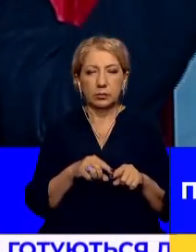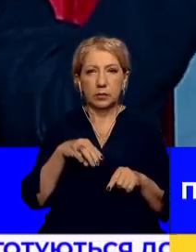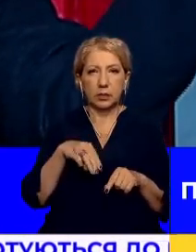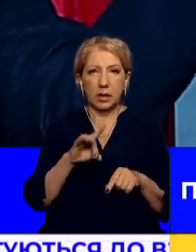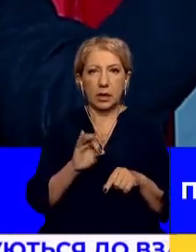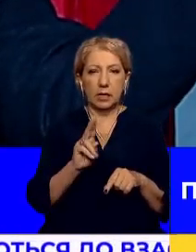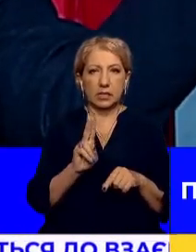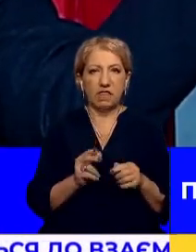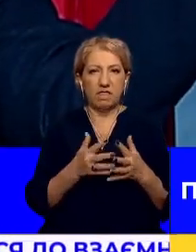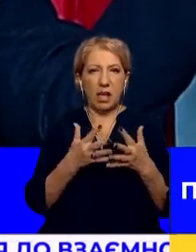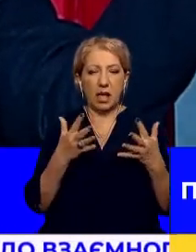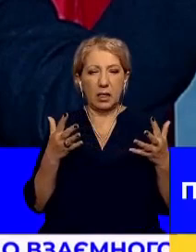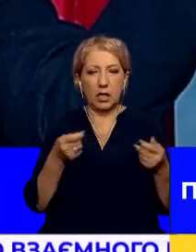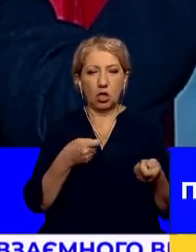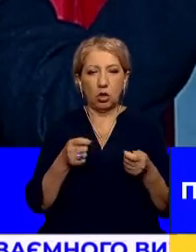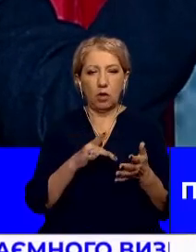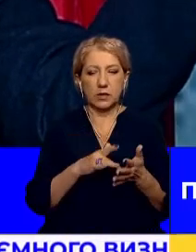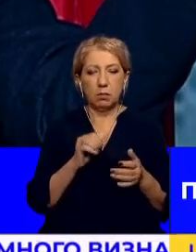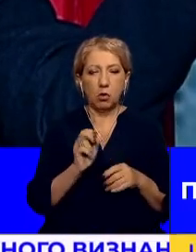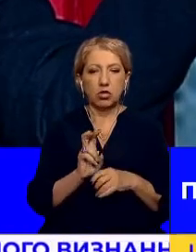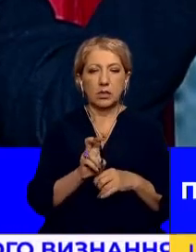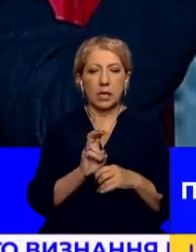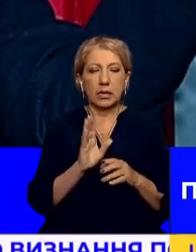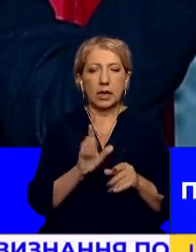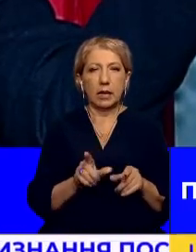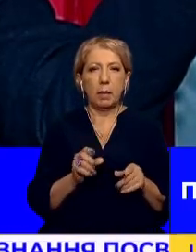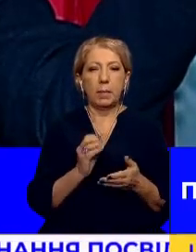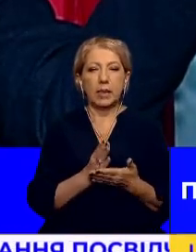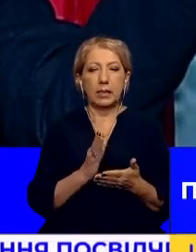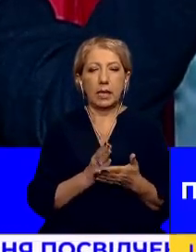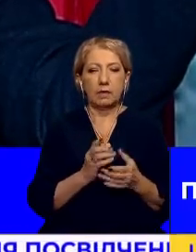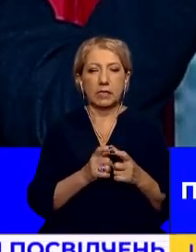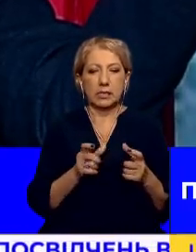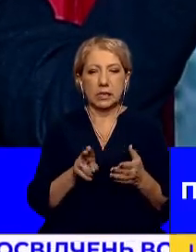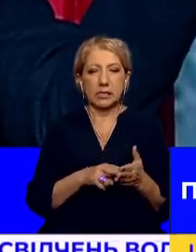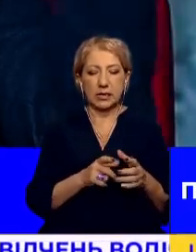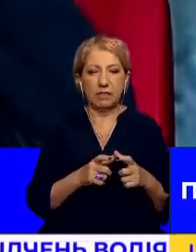ТРЦ, оці великі, туди можна буде зайти тільки при наявності